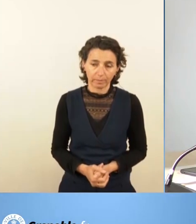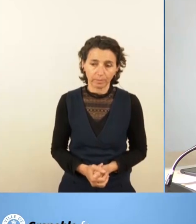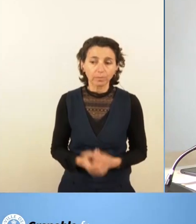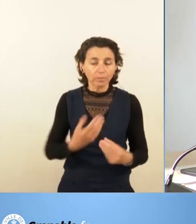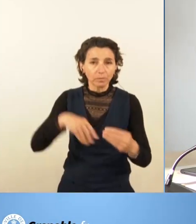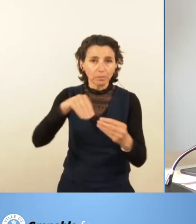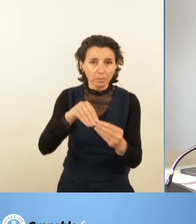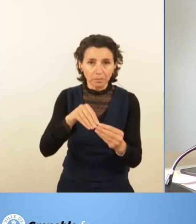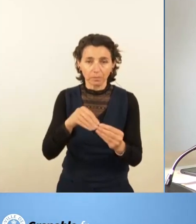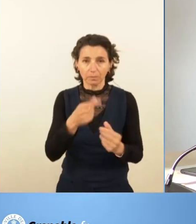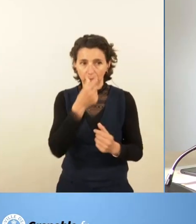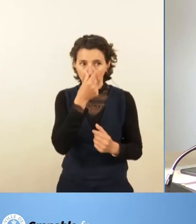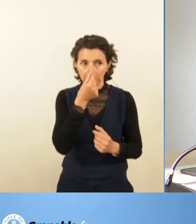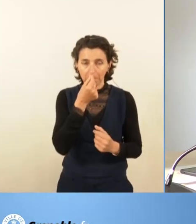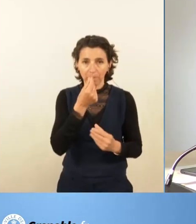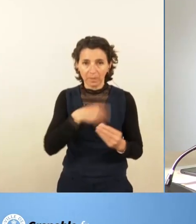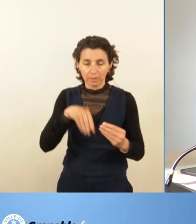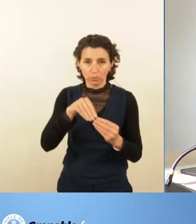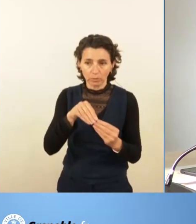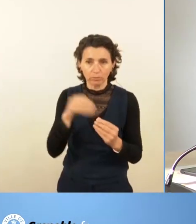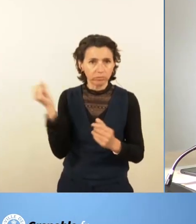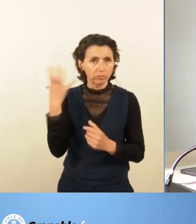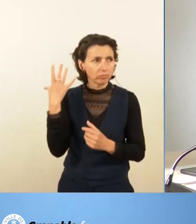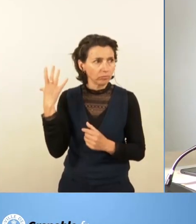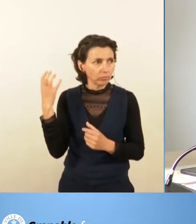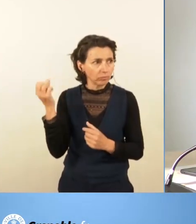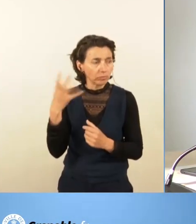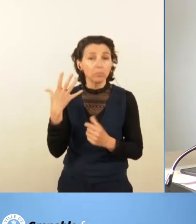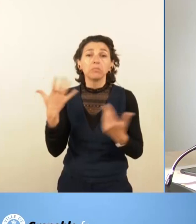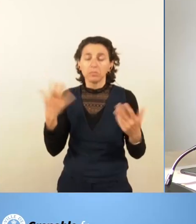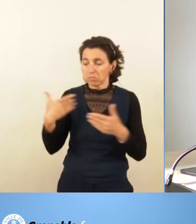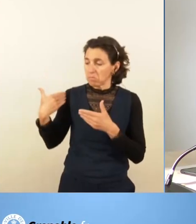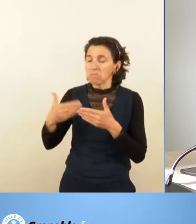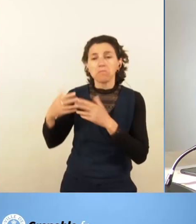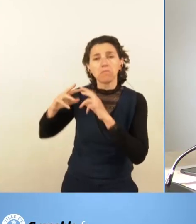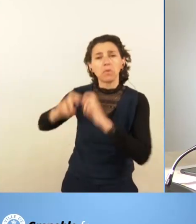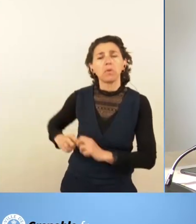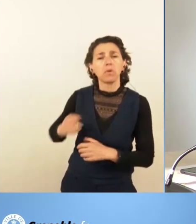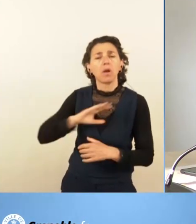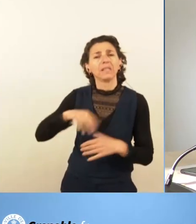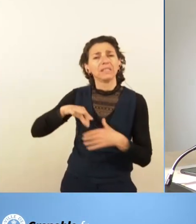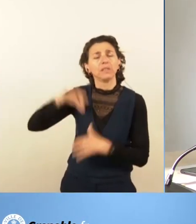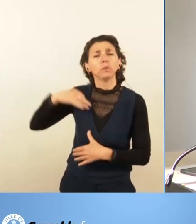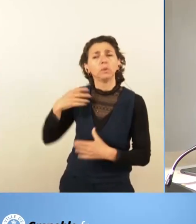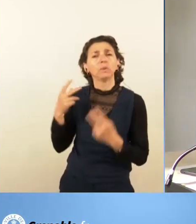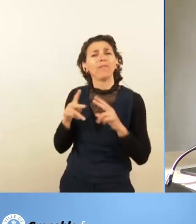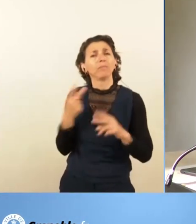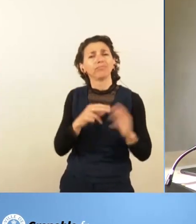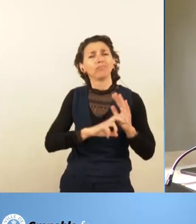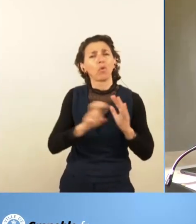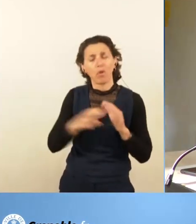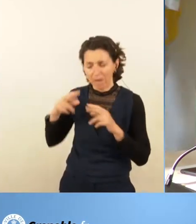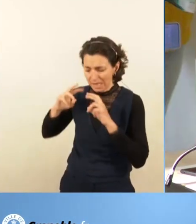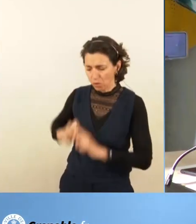que l'étude qui a été faite récemment par la dernière par famille malben c'est élu de la ville de Grenoble il y a 55% des familles